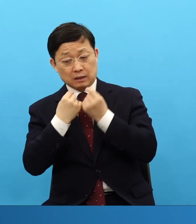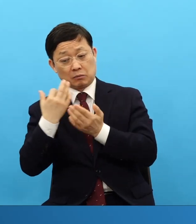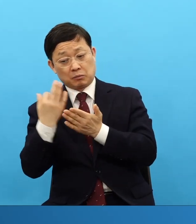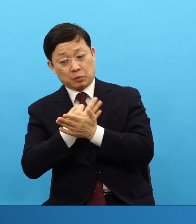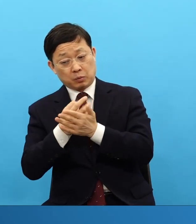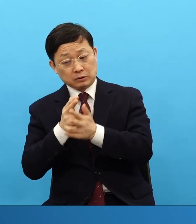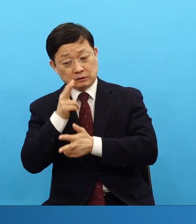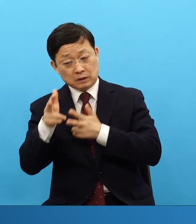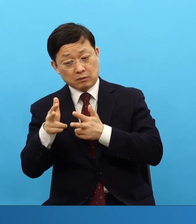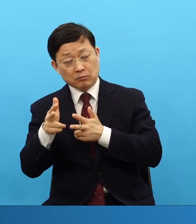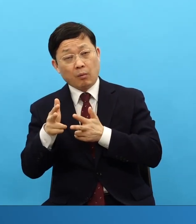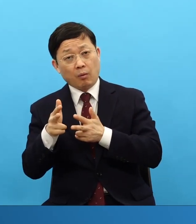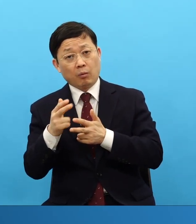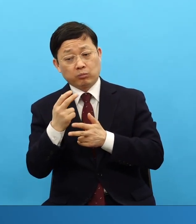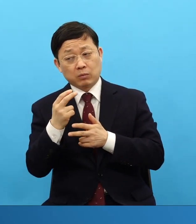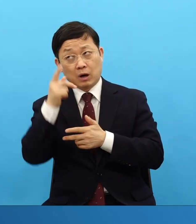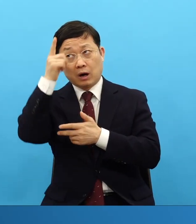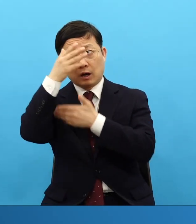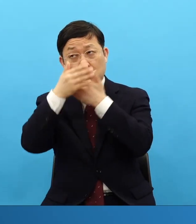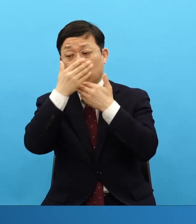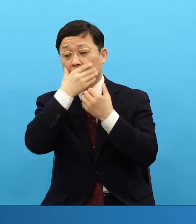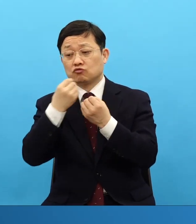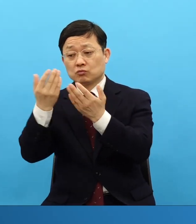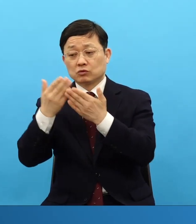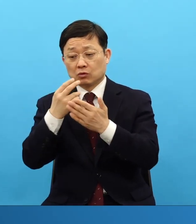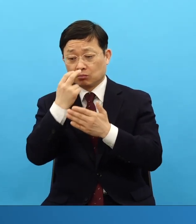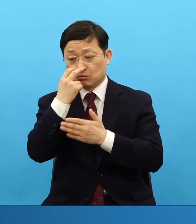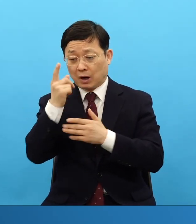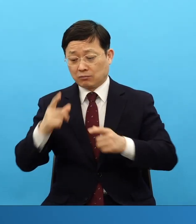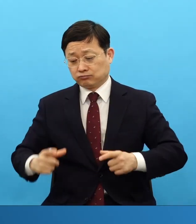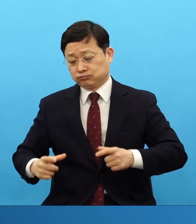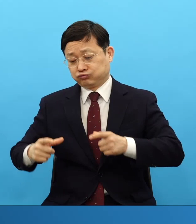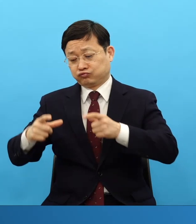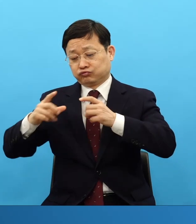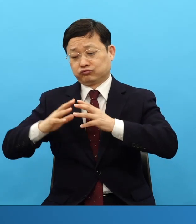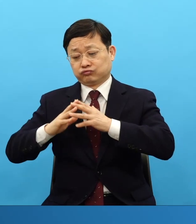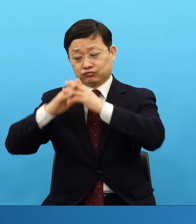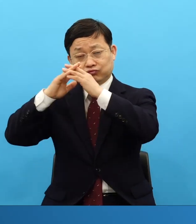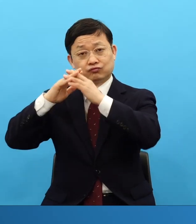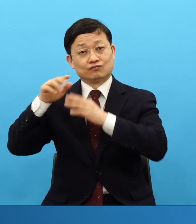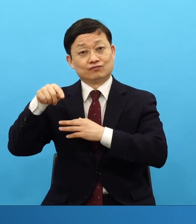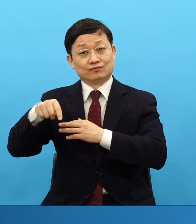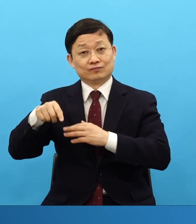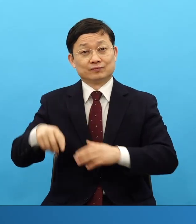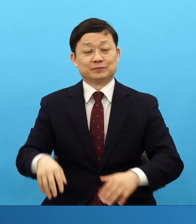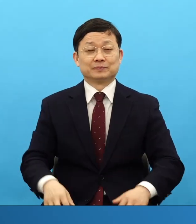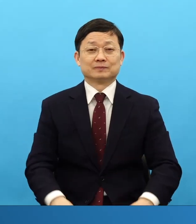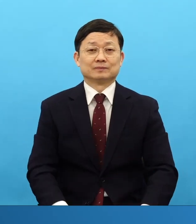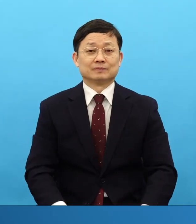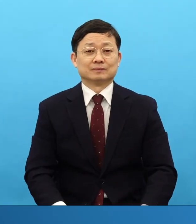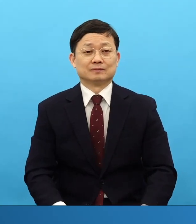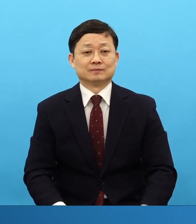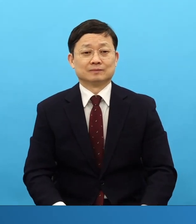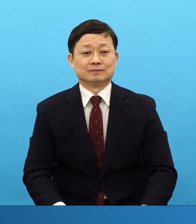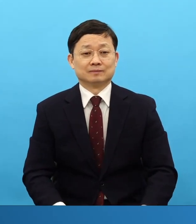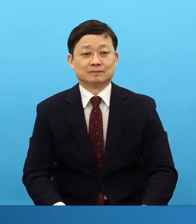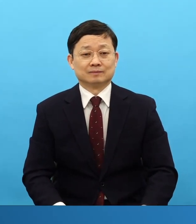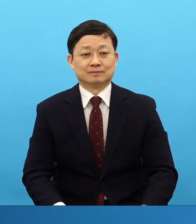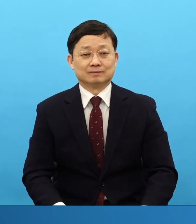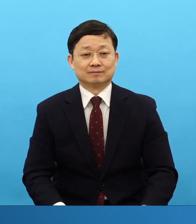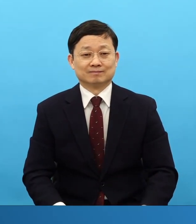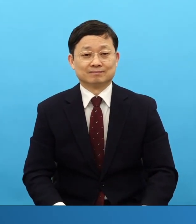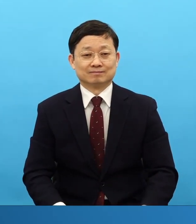then it is bound to become the partisan to save my business. 이렇게 해서 사도행전 18장 24절 28절에